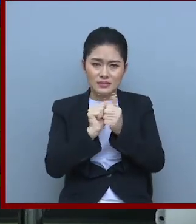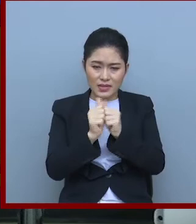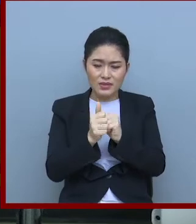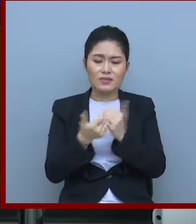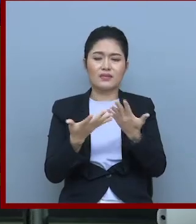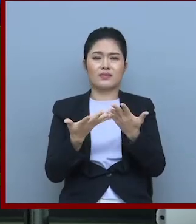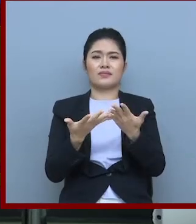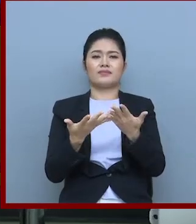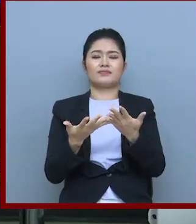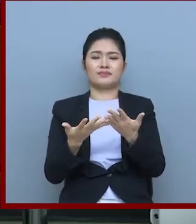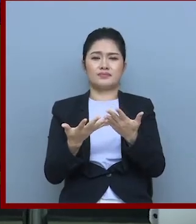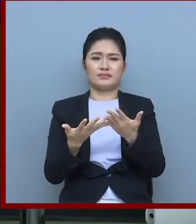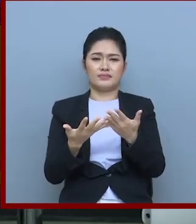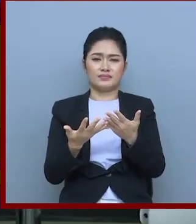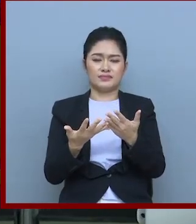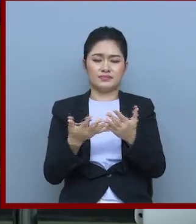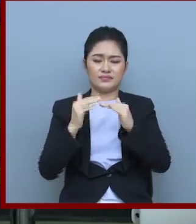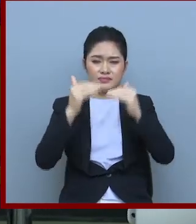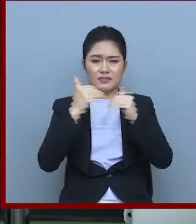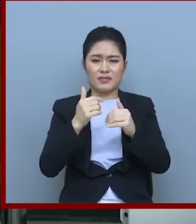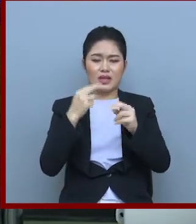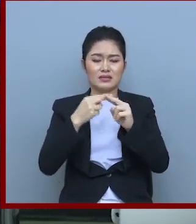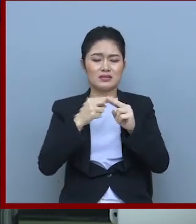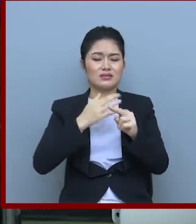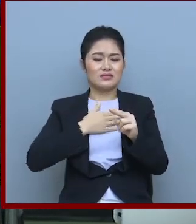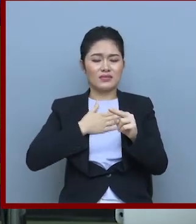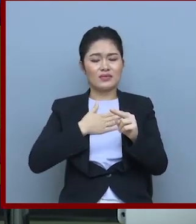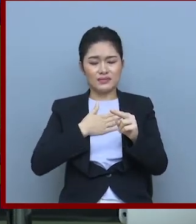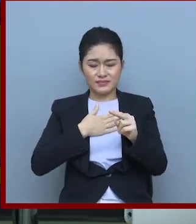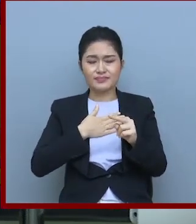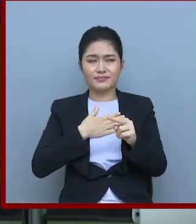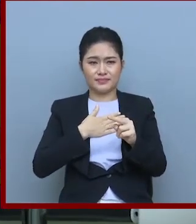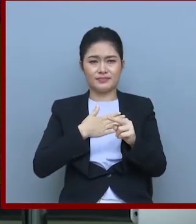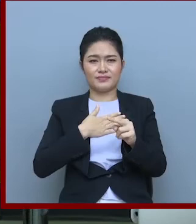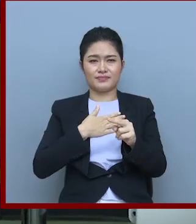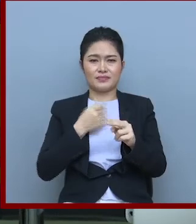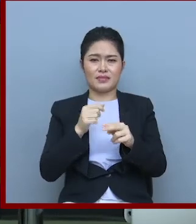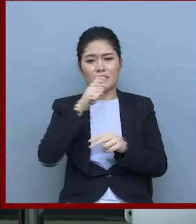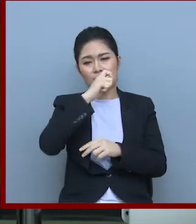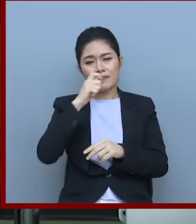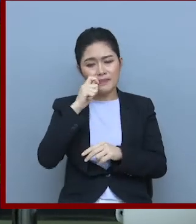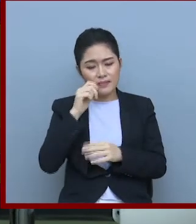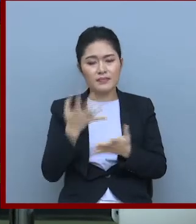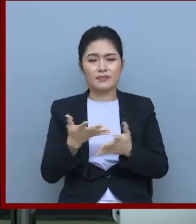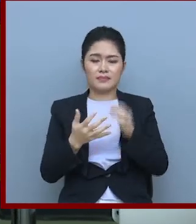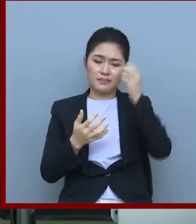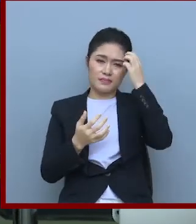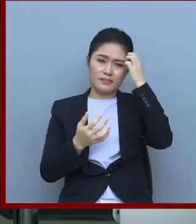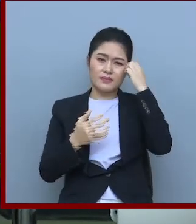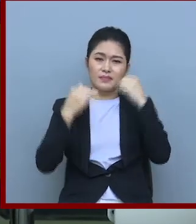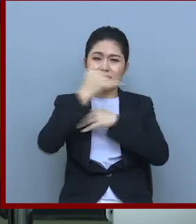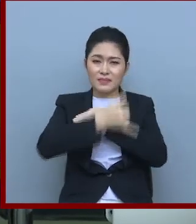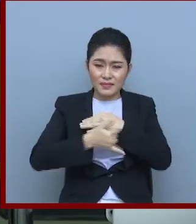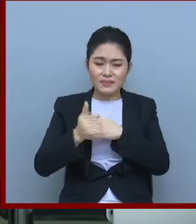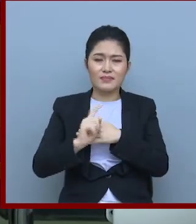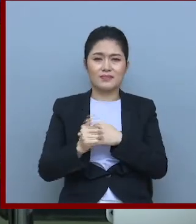ครับแล้วก็ใส่เขาเรียกว่าเป็น user ID นะครับกรอกเข้าไป password อะไรก็ใส่เข้าไปนะครับ